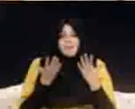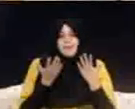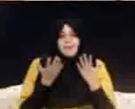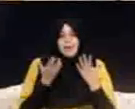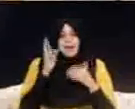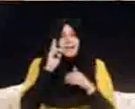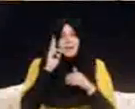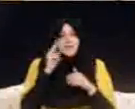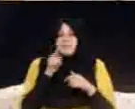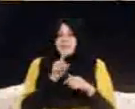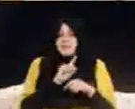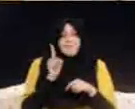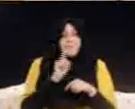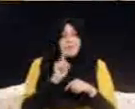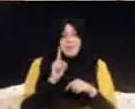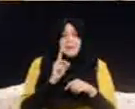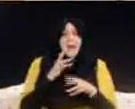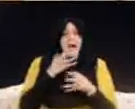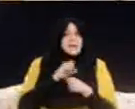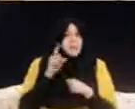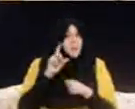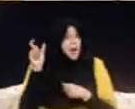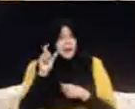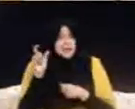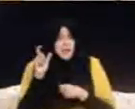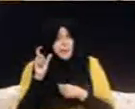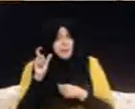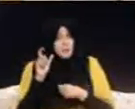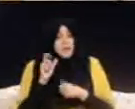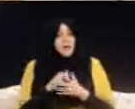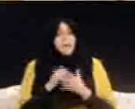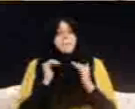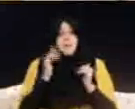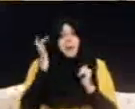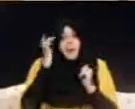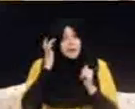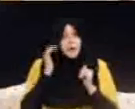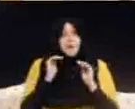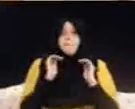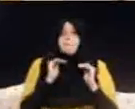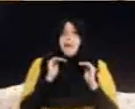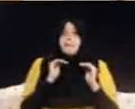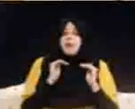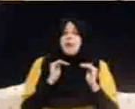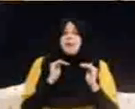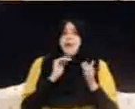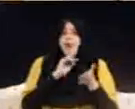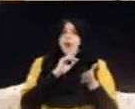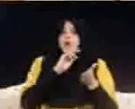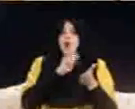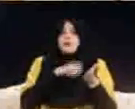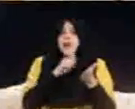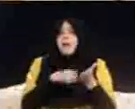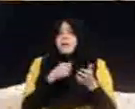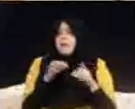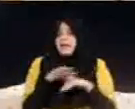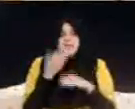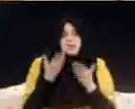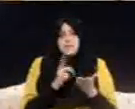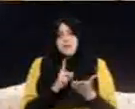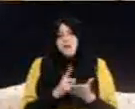معقول، هذا أمر لا تقبله لا الشريعة ولا الأخلاق ولا مقتضى عقد الزواج. هذا الذي ننصح